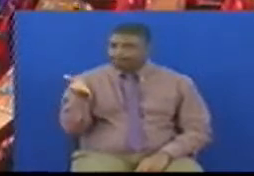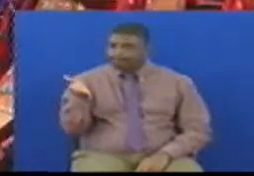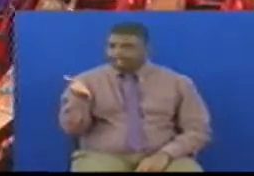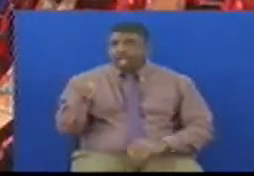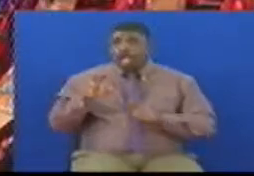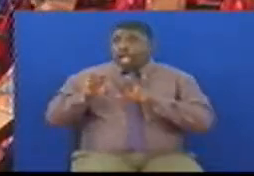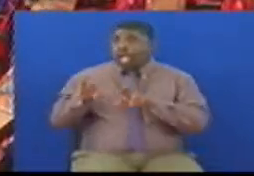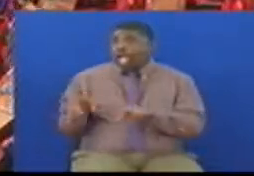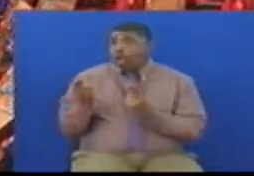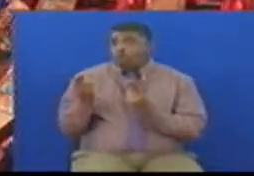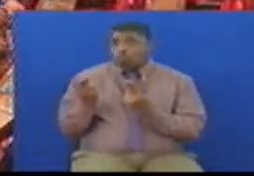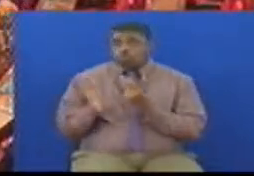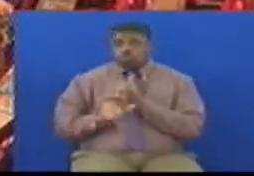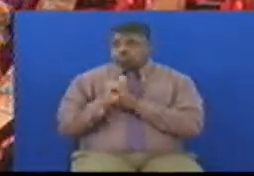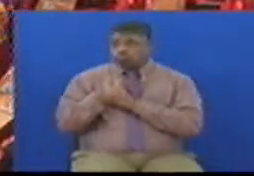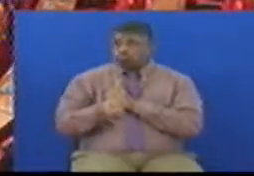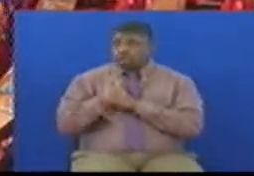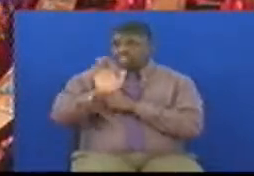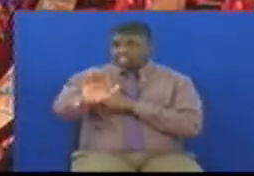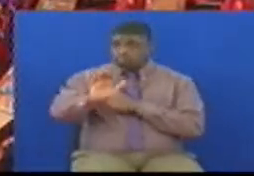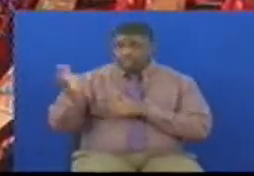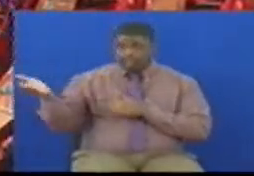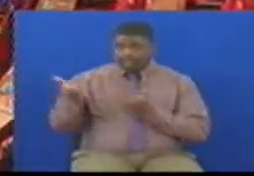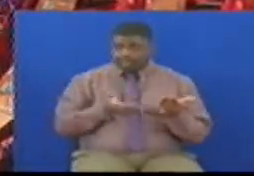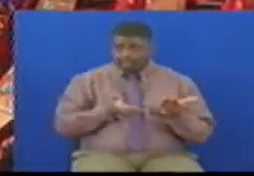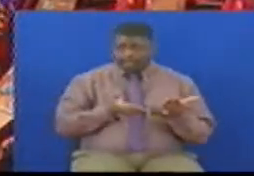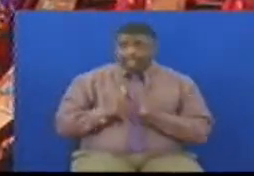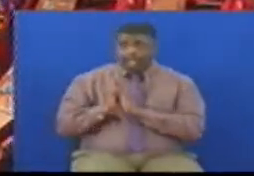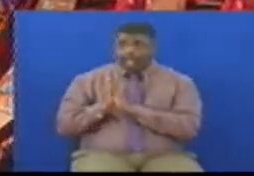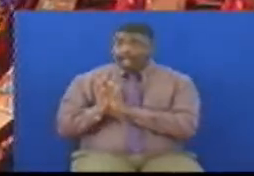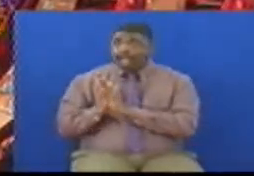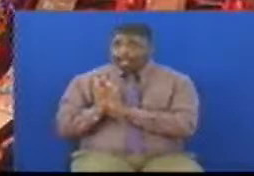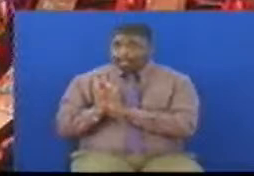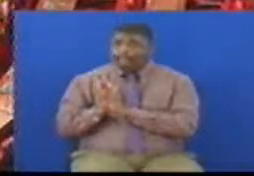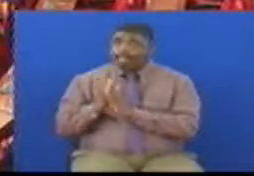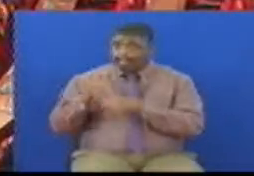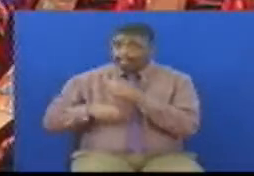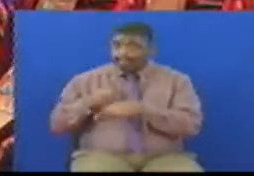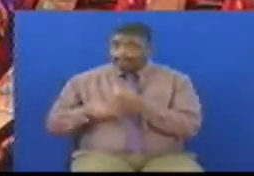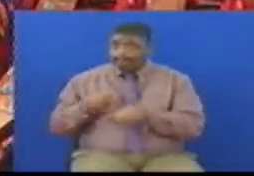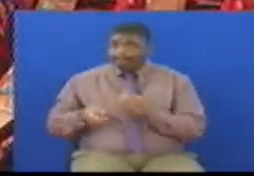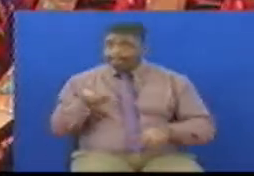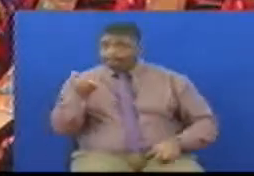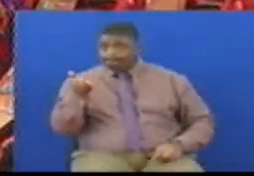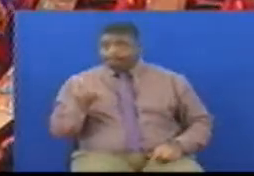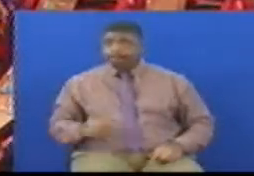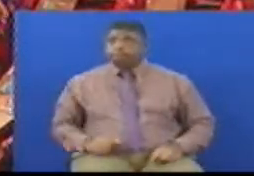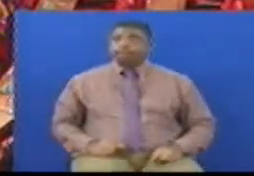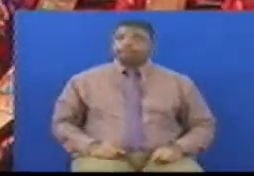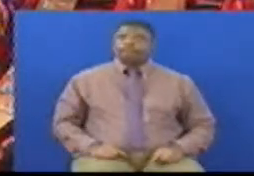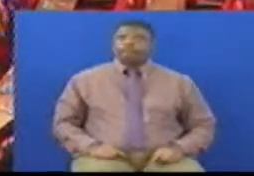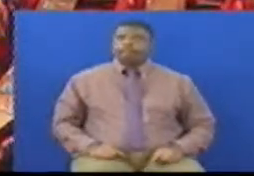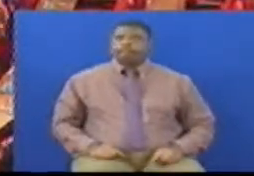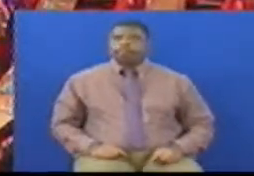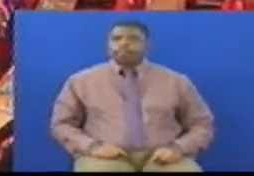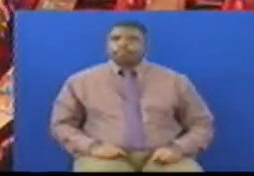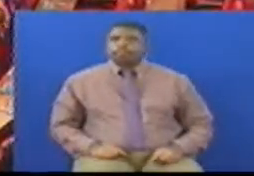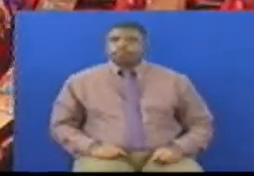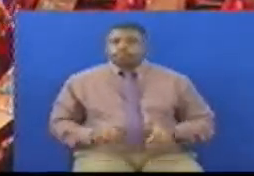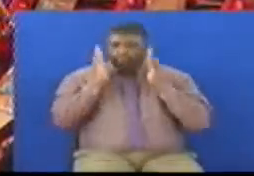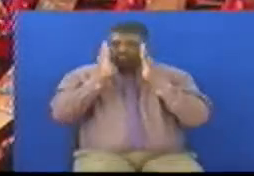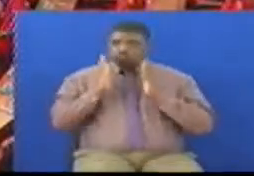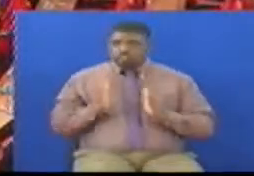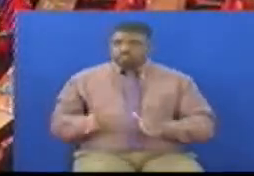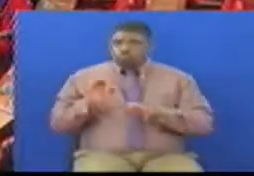au mwakilishi wake. Karibu sana, endelea. Mheshimiwa Spika, kwa Mheshimiwa